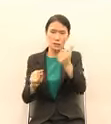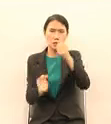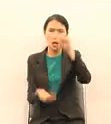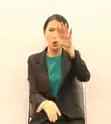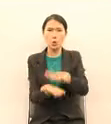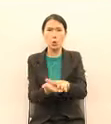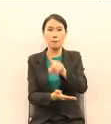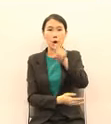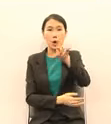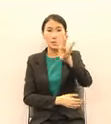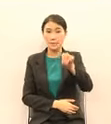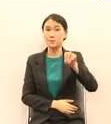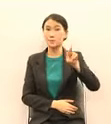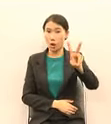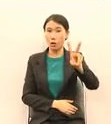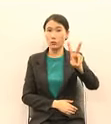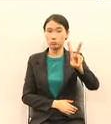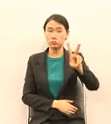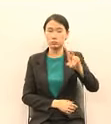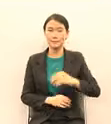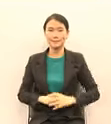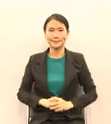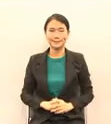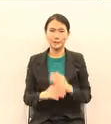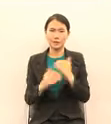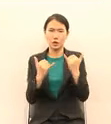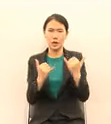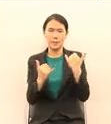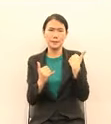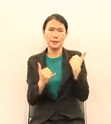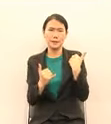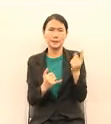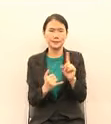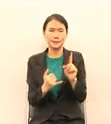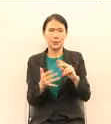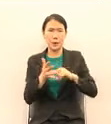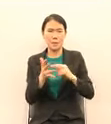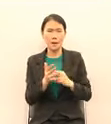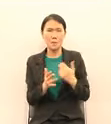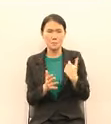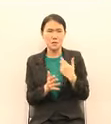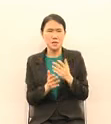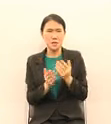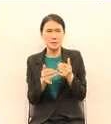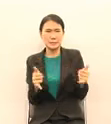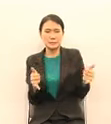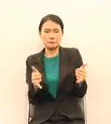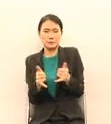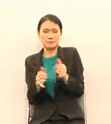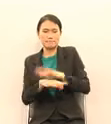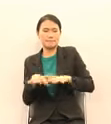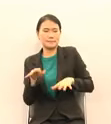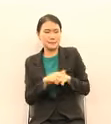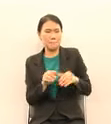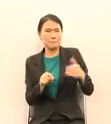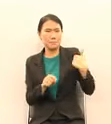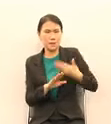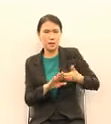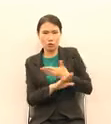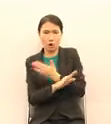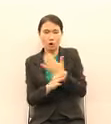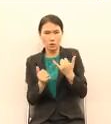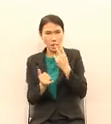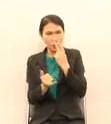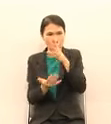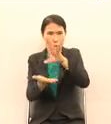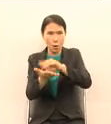แล้ว172ในส่วนนี้เนี่ยเรายังมีคนที่บอกว่าสัมผัสใกล้ชิดกับผู้ป่วยที่ยืนยันก่อนหน้าซึ่งตรงนี้เราต้อง